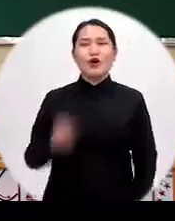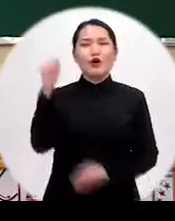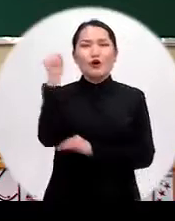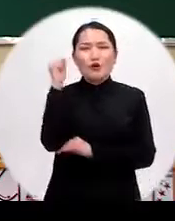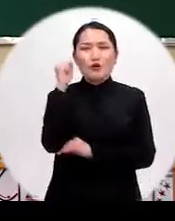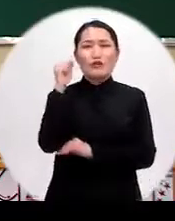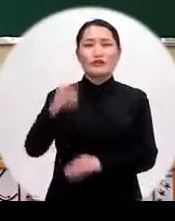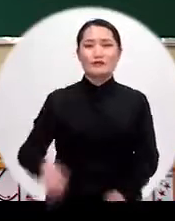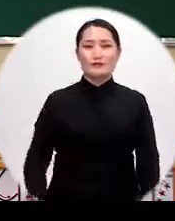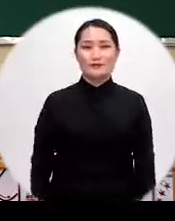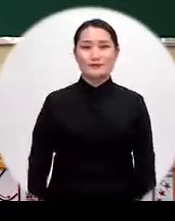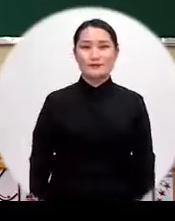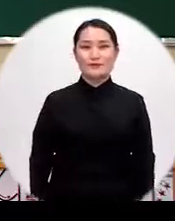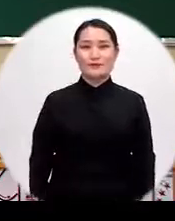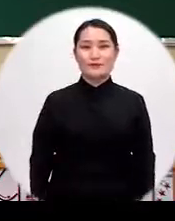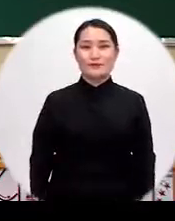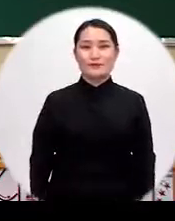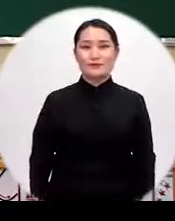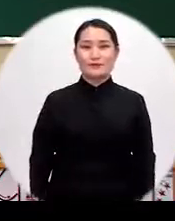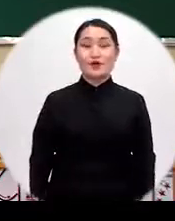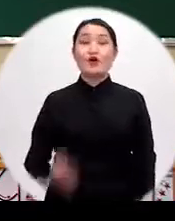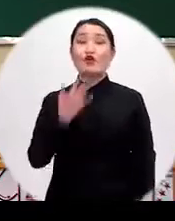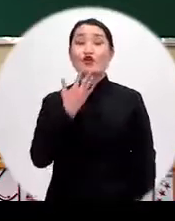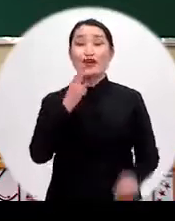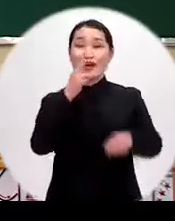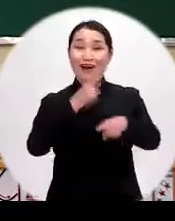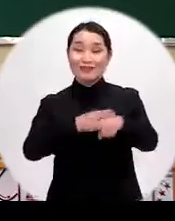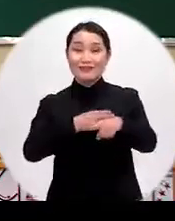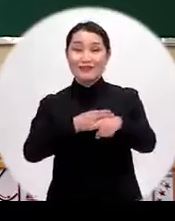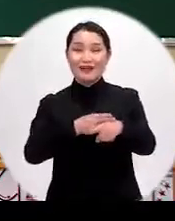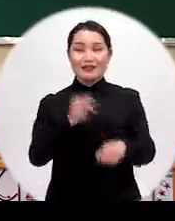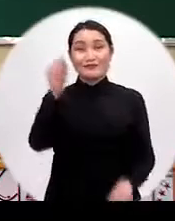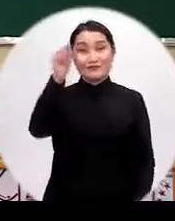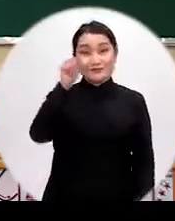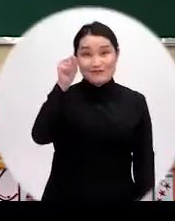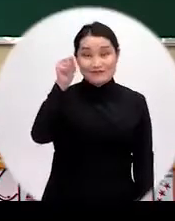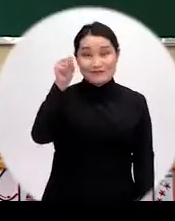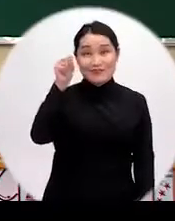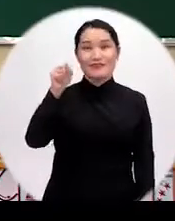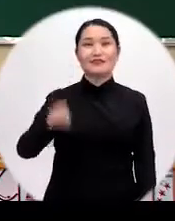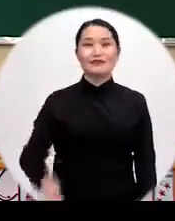өвөл. За, арталт нь өнгийн харандаагаар цэглээрэй.